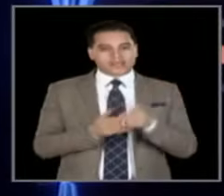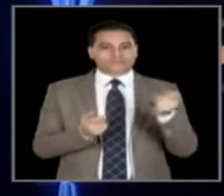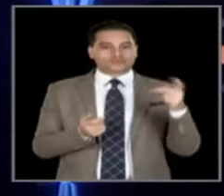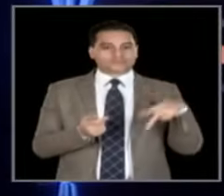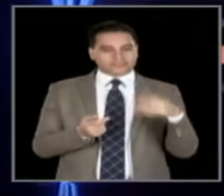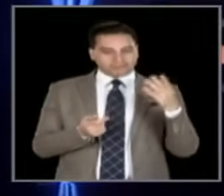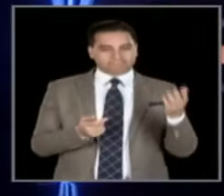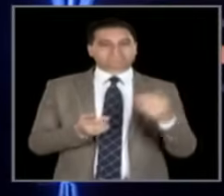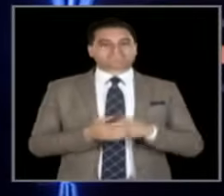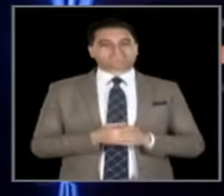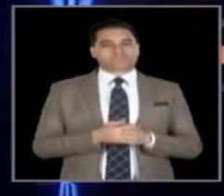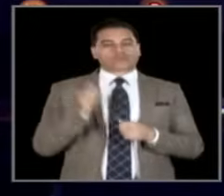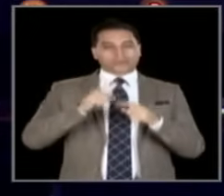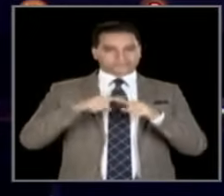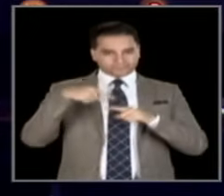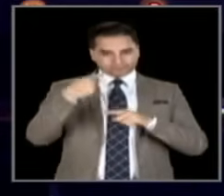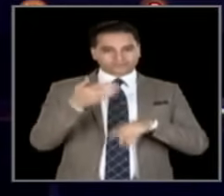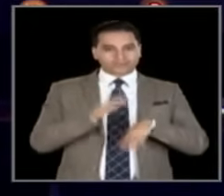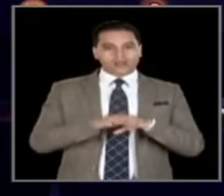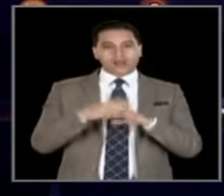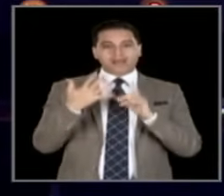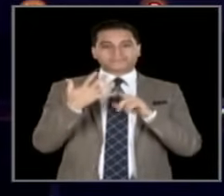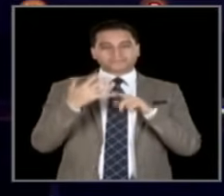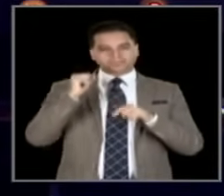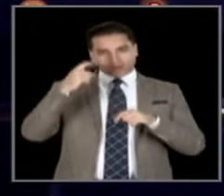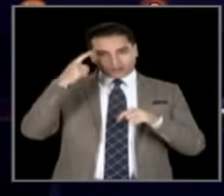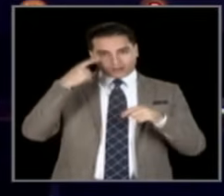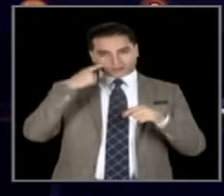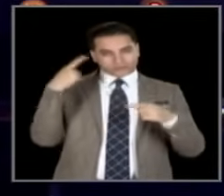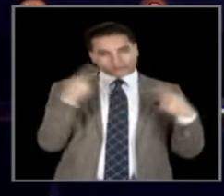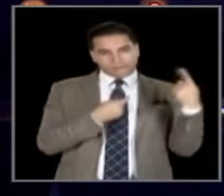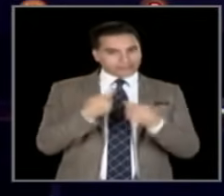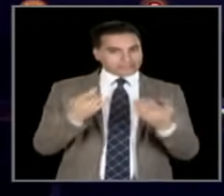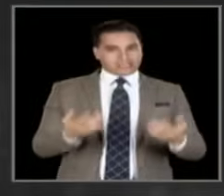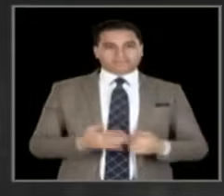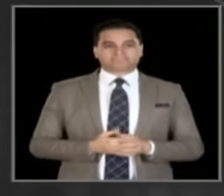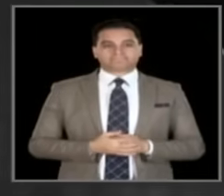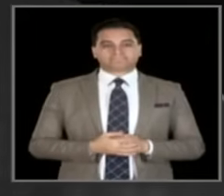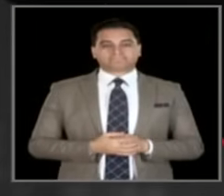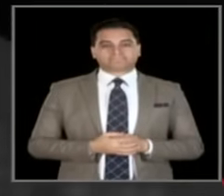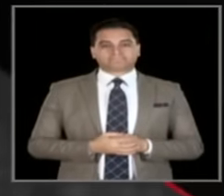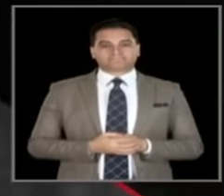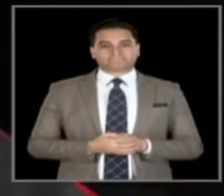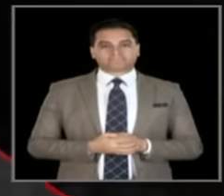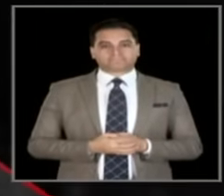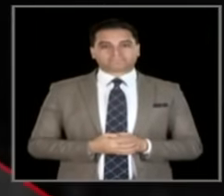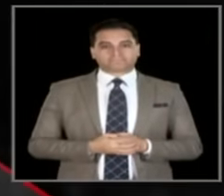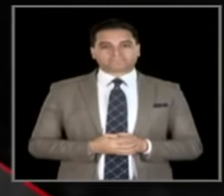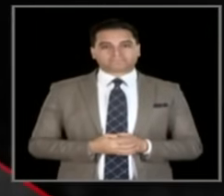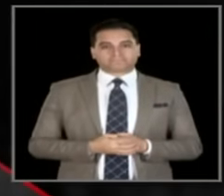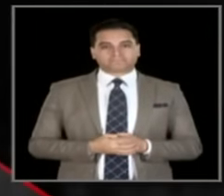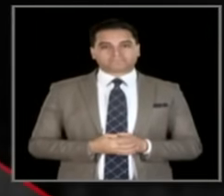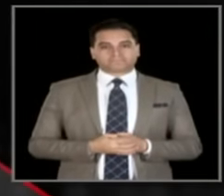بقيتوا 85 ودلوقتي مع الفقره الخامسه فقره ضربات الجزاء